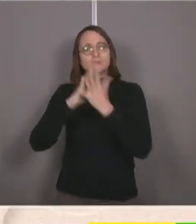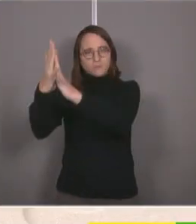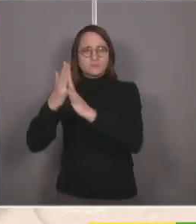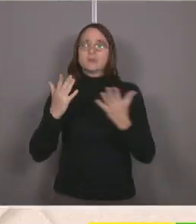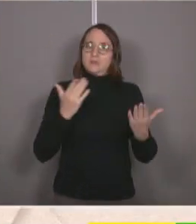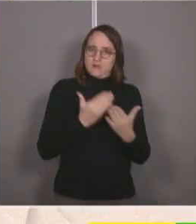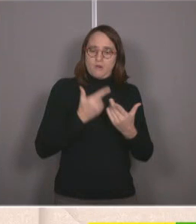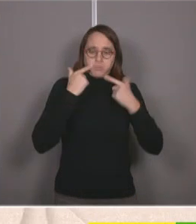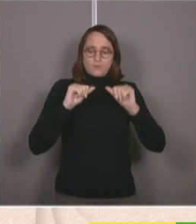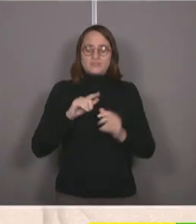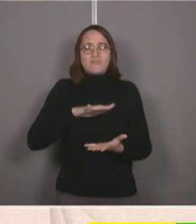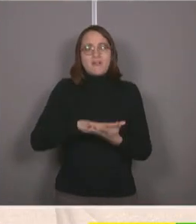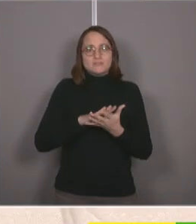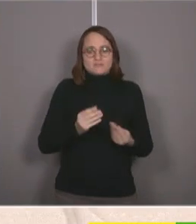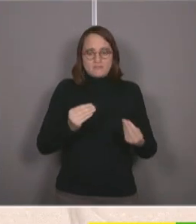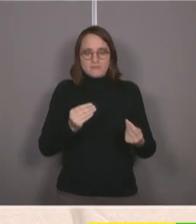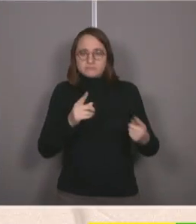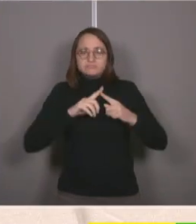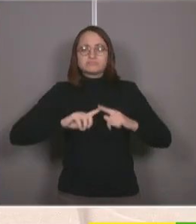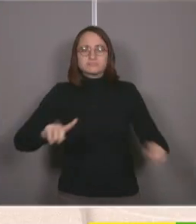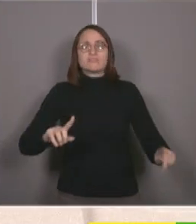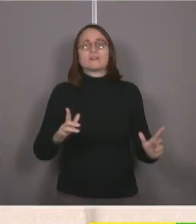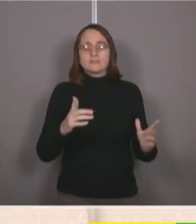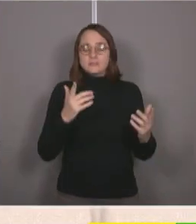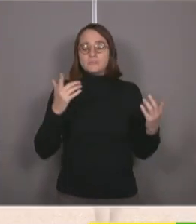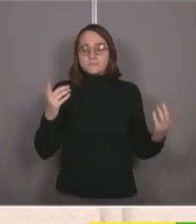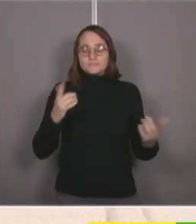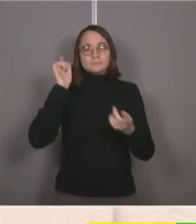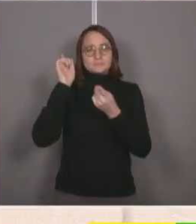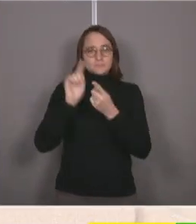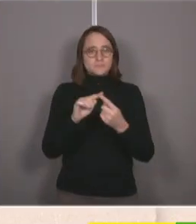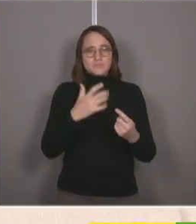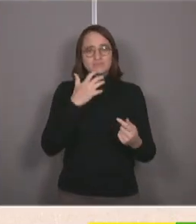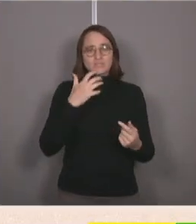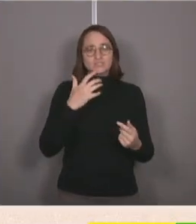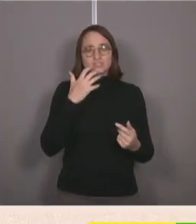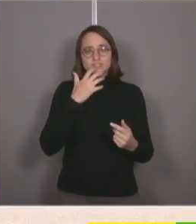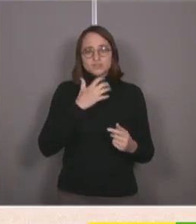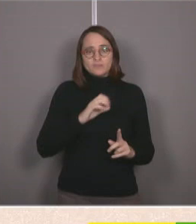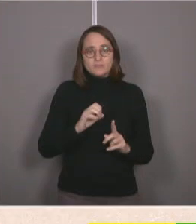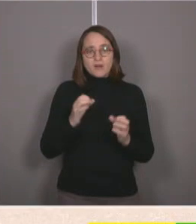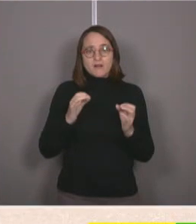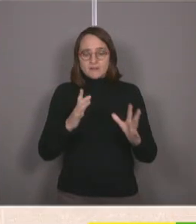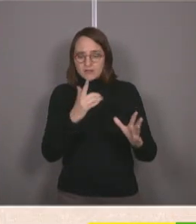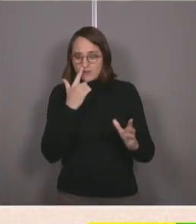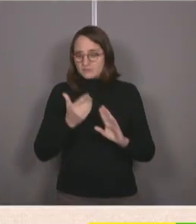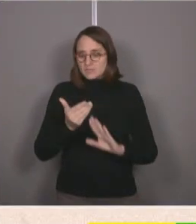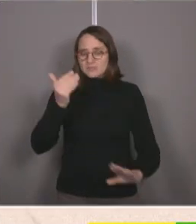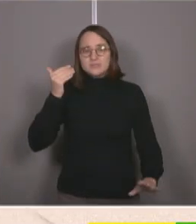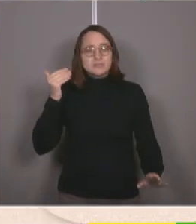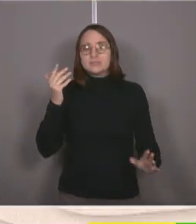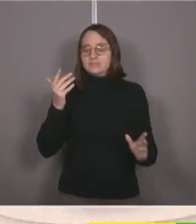sur l'intensité. Sur cette question du réchauffement climatique, ce sont les jeunes qui ont imposé les termes du débat. Il y a encore quelques années, les Français ne parlaient pas